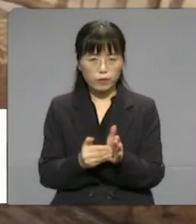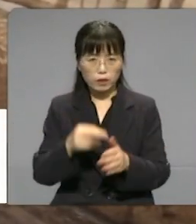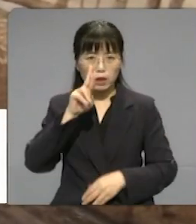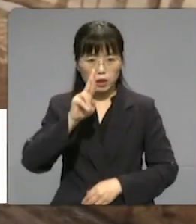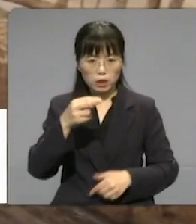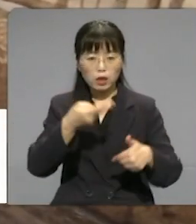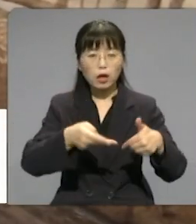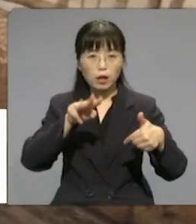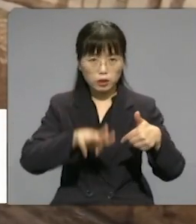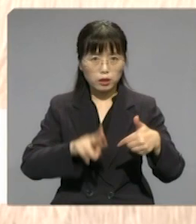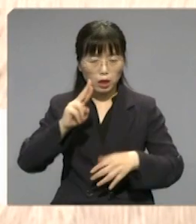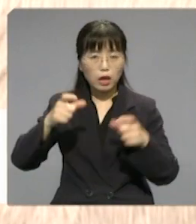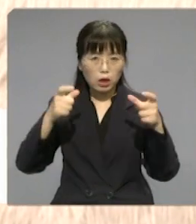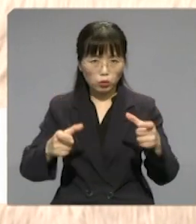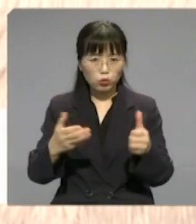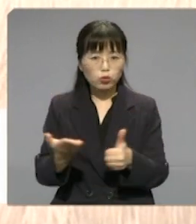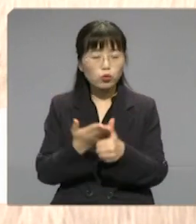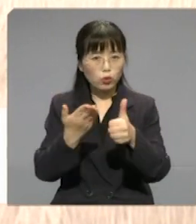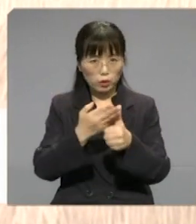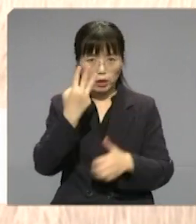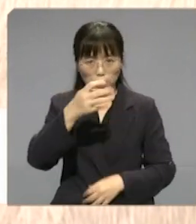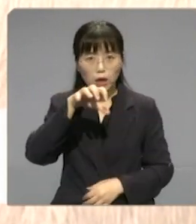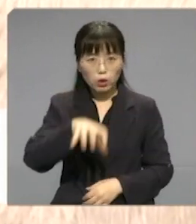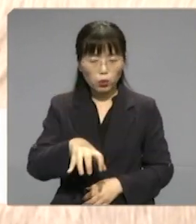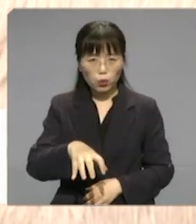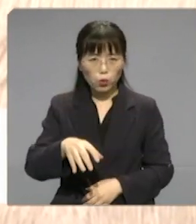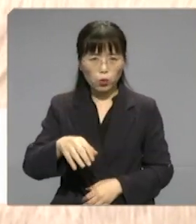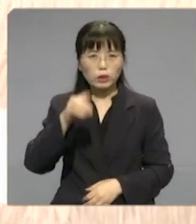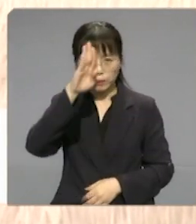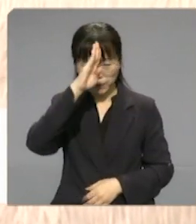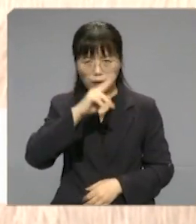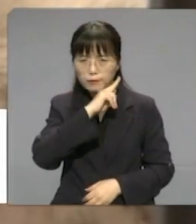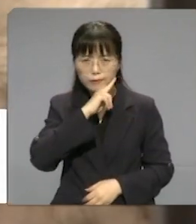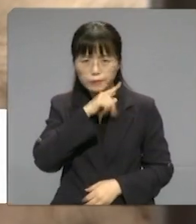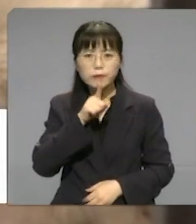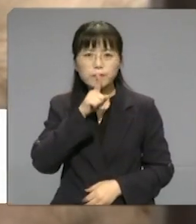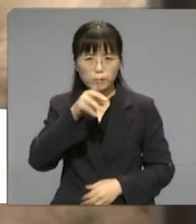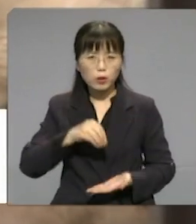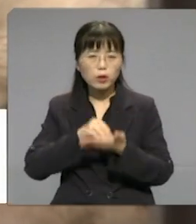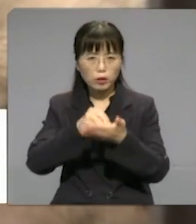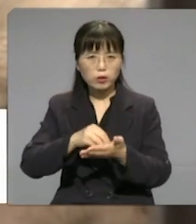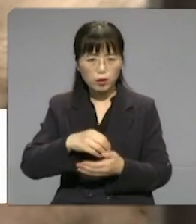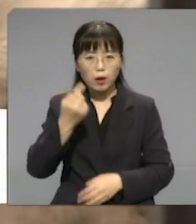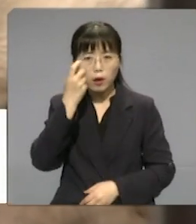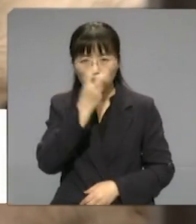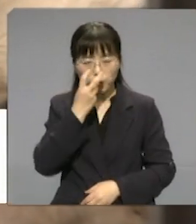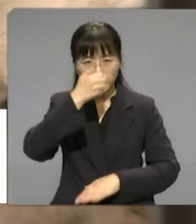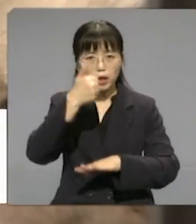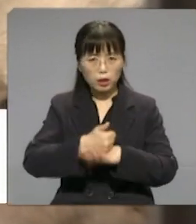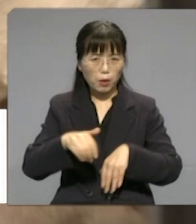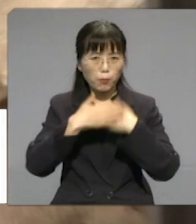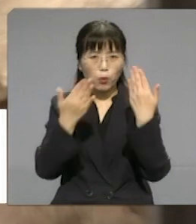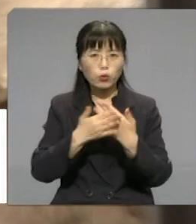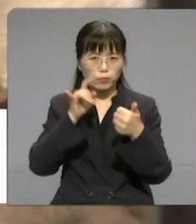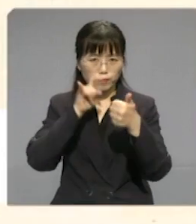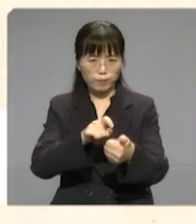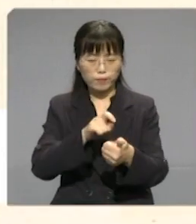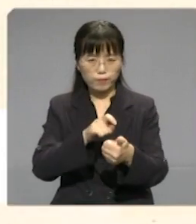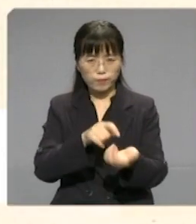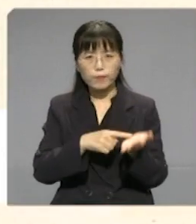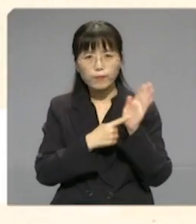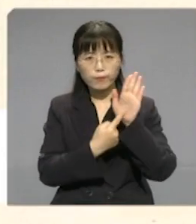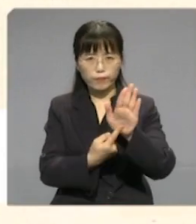인천시 강화군은 축산 농가 세곳에서 럼피 스킨병 의심 신고가 접수돼 검사한 결과 모두 확진 판정이